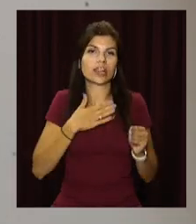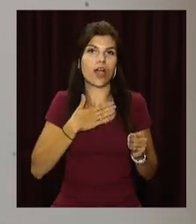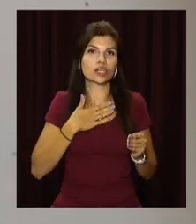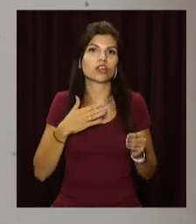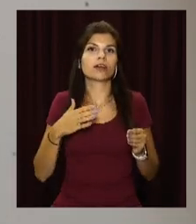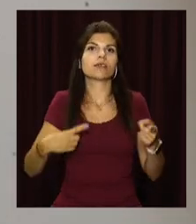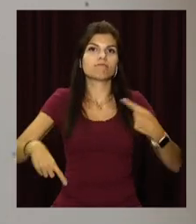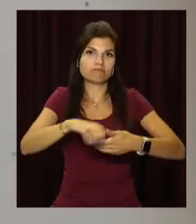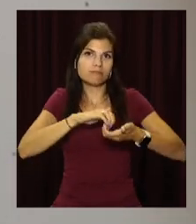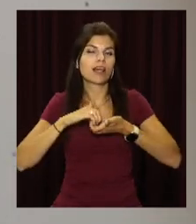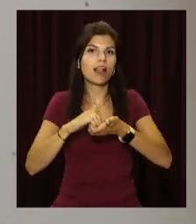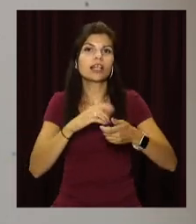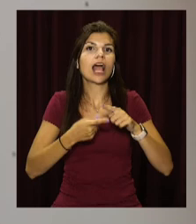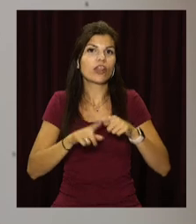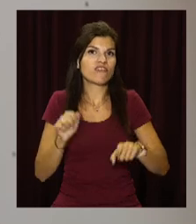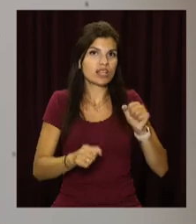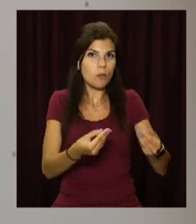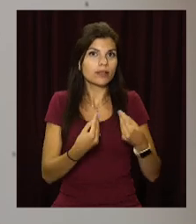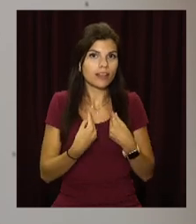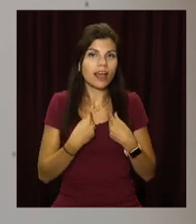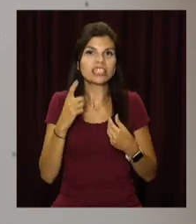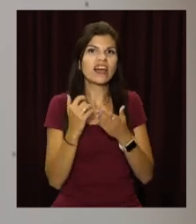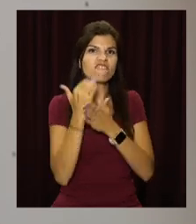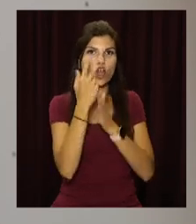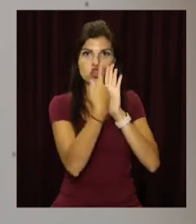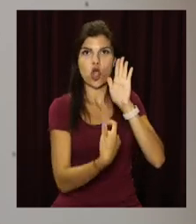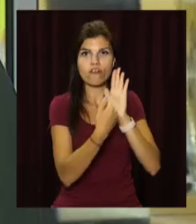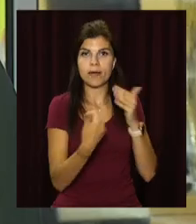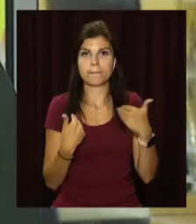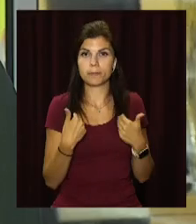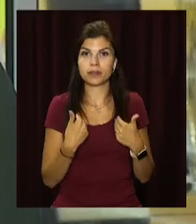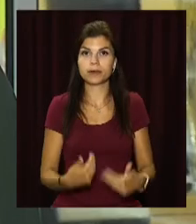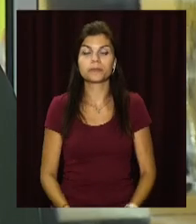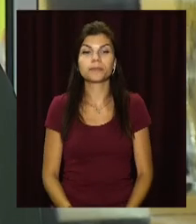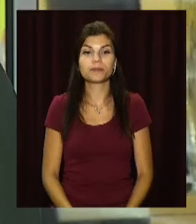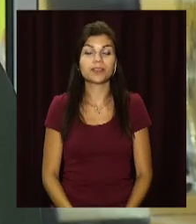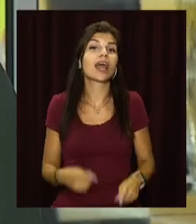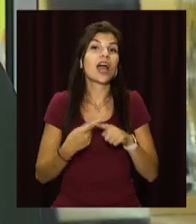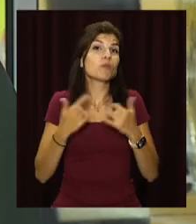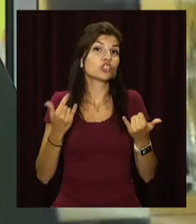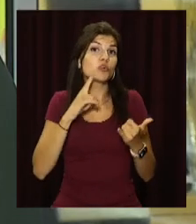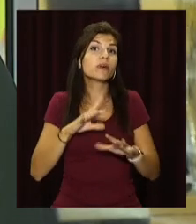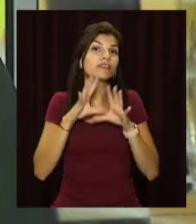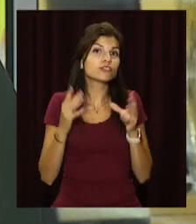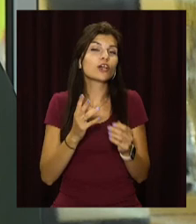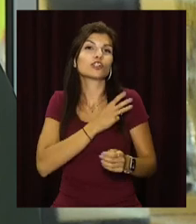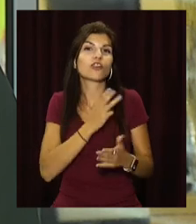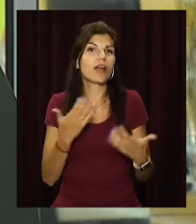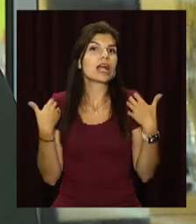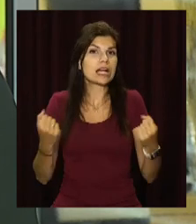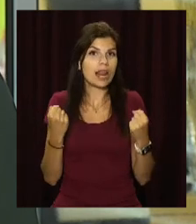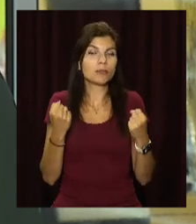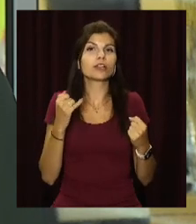делегацию за такую возможность и за высокое доверие. На цьому у мене все. Бажаю міцного здоров'я